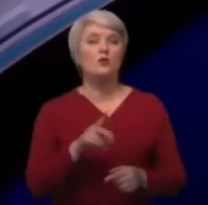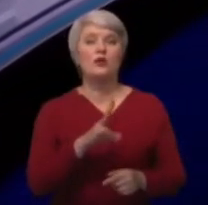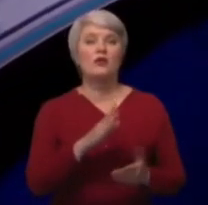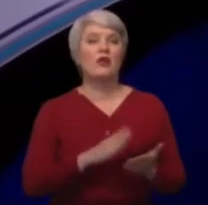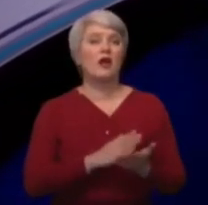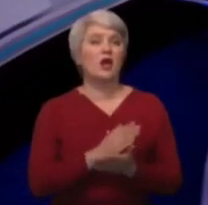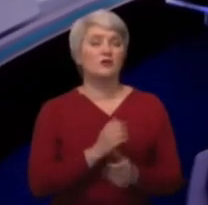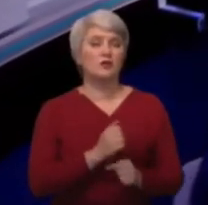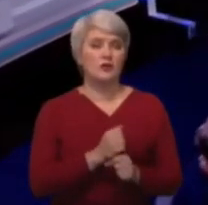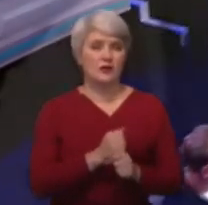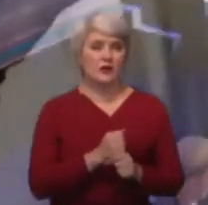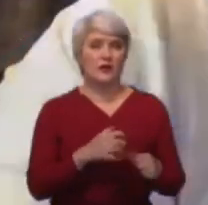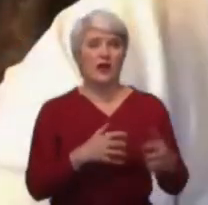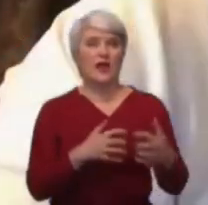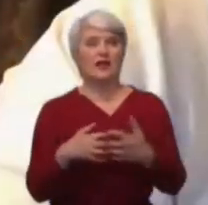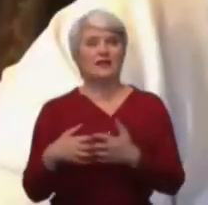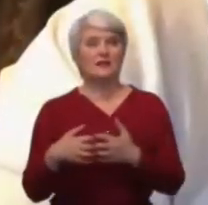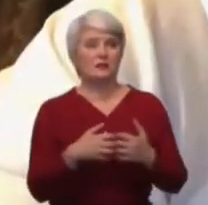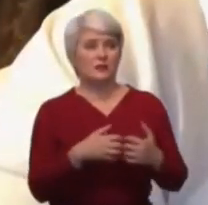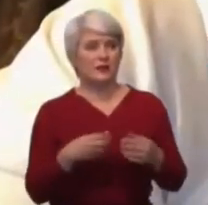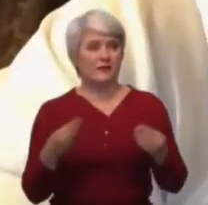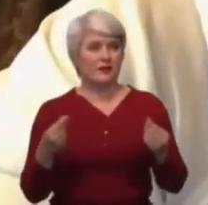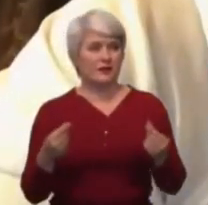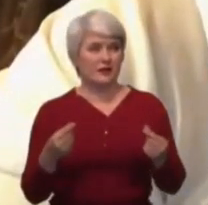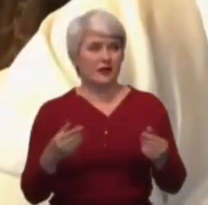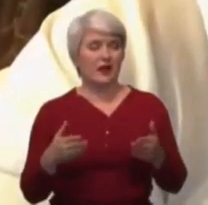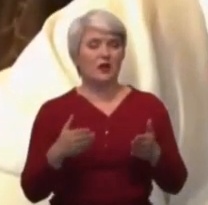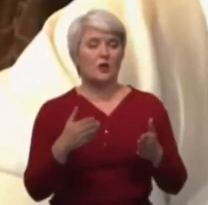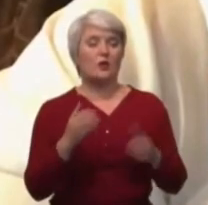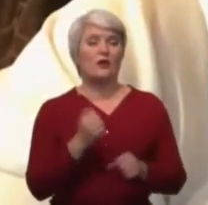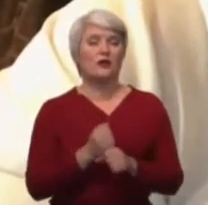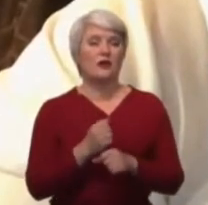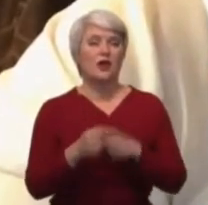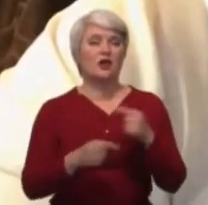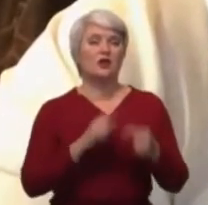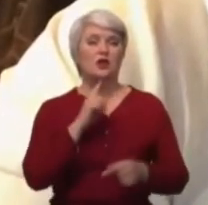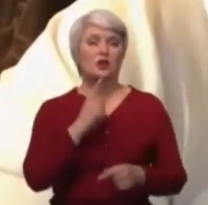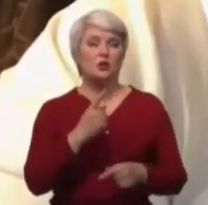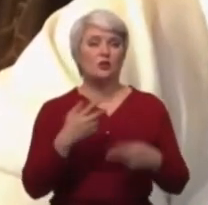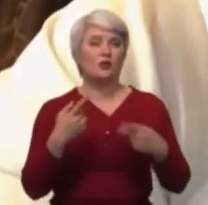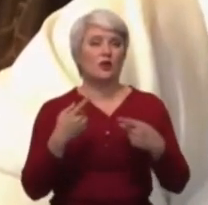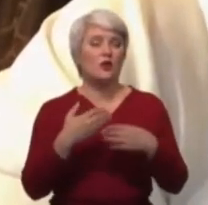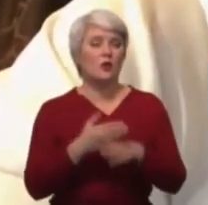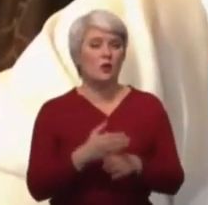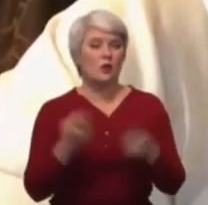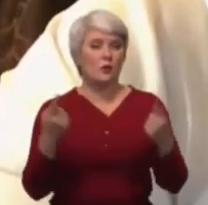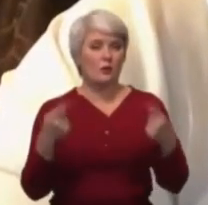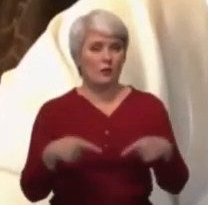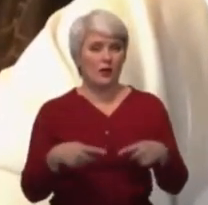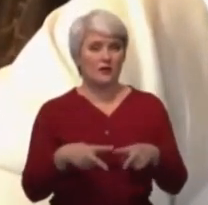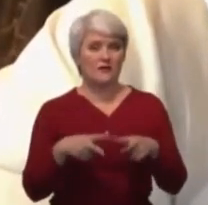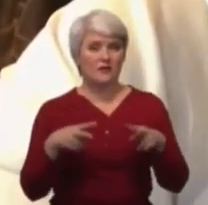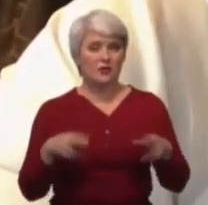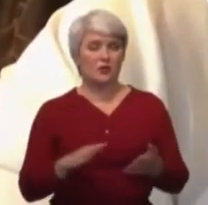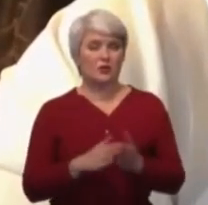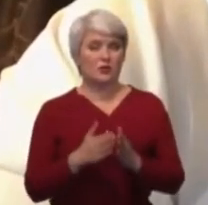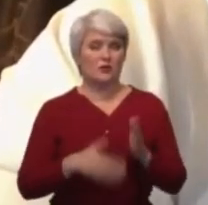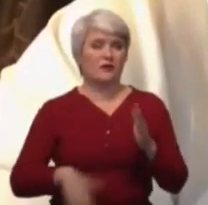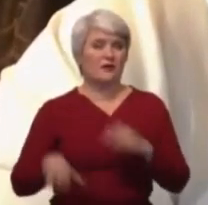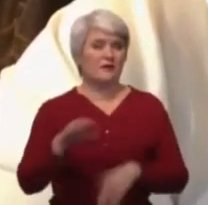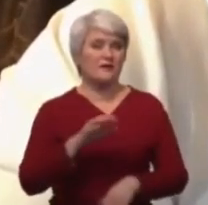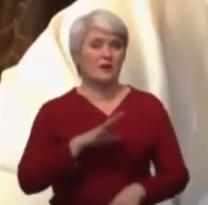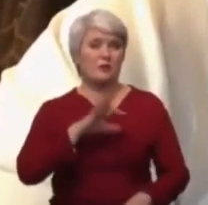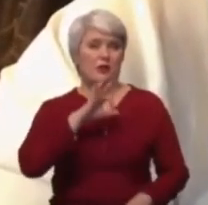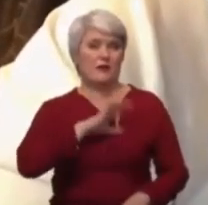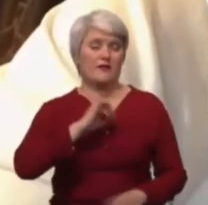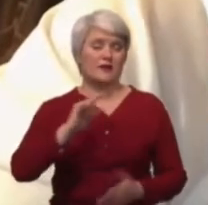делали, а распиливали на откаты. То, что дороги делались, они через год ломались переходили в то же состояние, это всем было выгодно заново